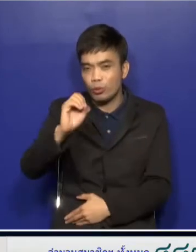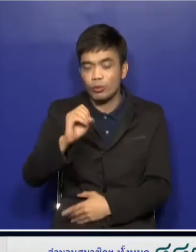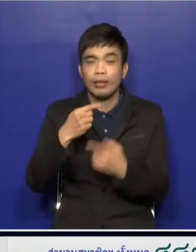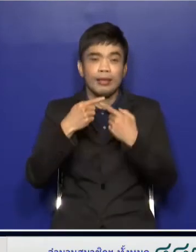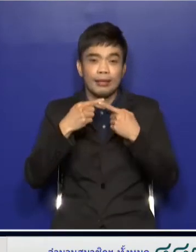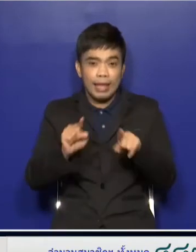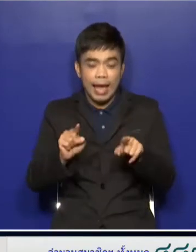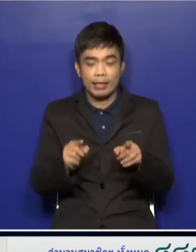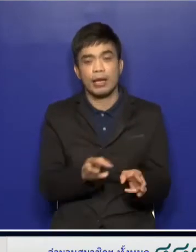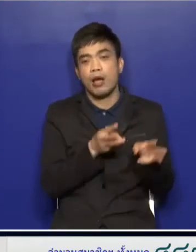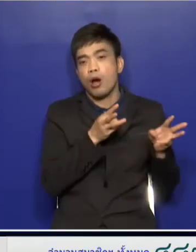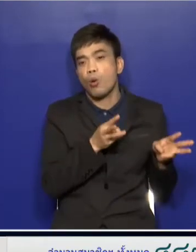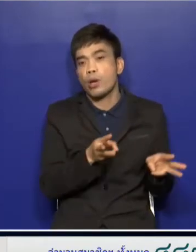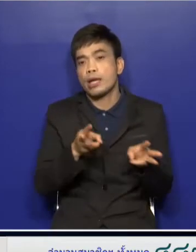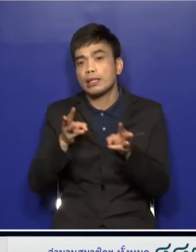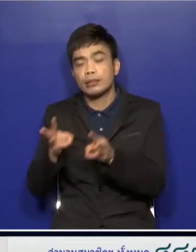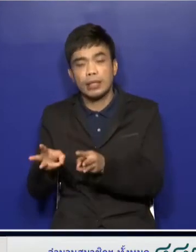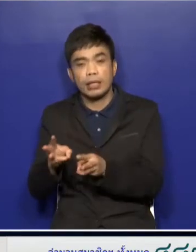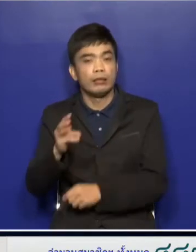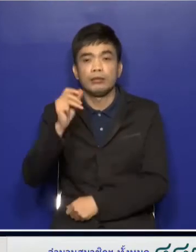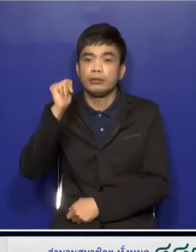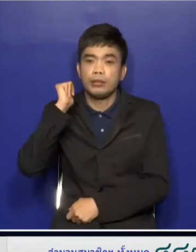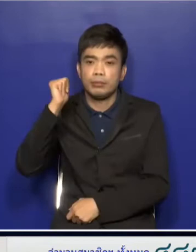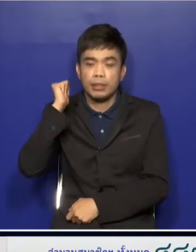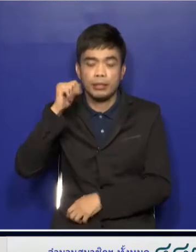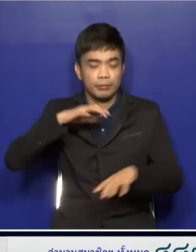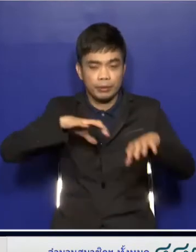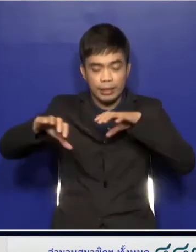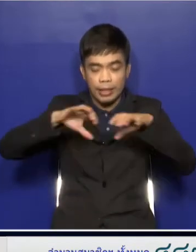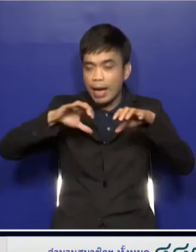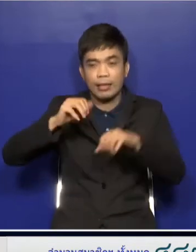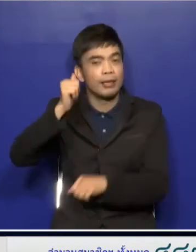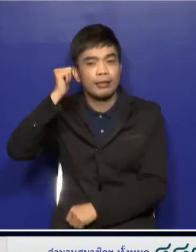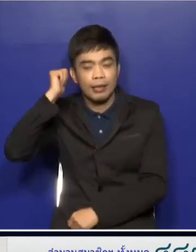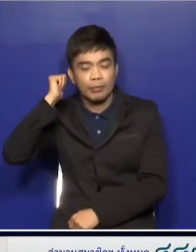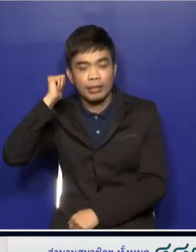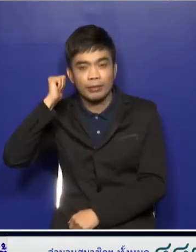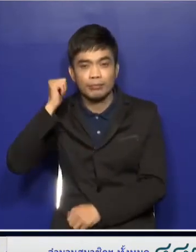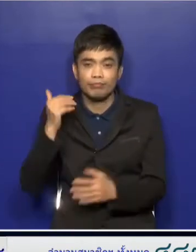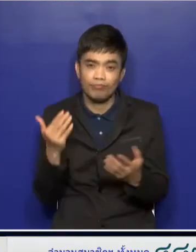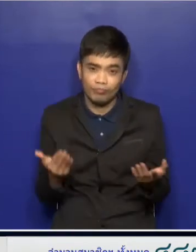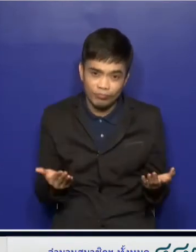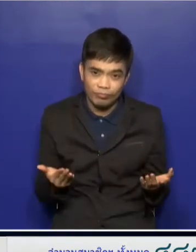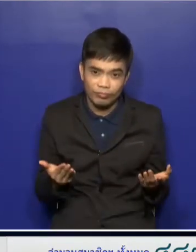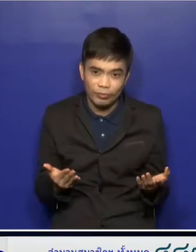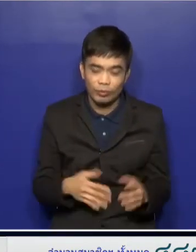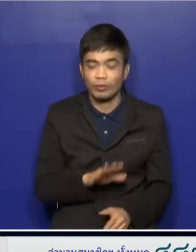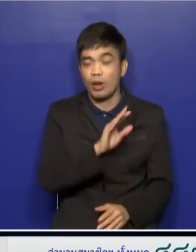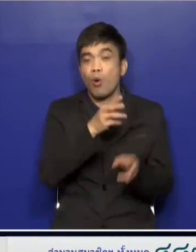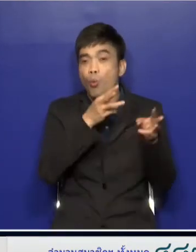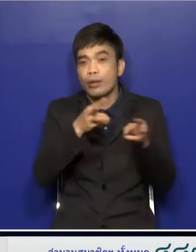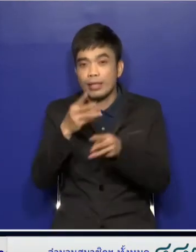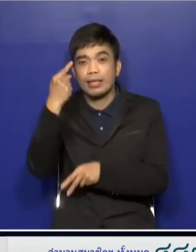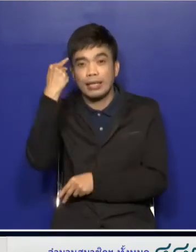ๆคือ centralize แล้วก็ปกปิดครับ default ของการคิดของภาครัฐเนี่ยคือ